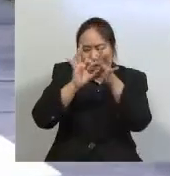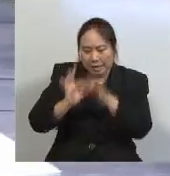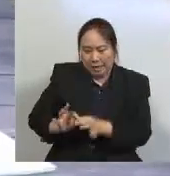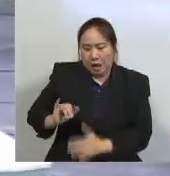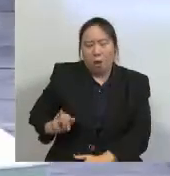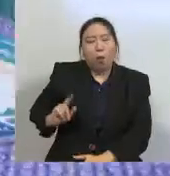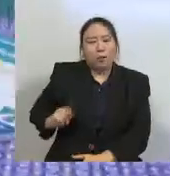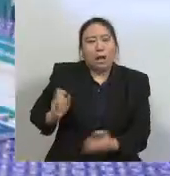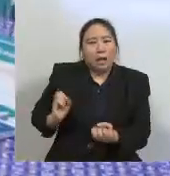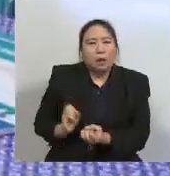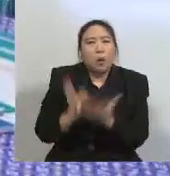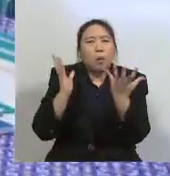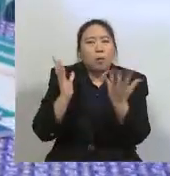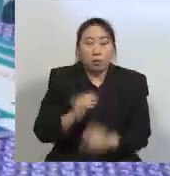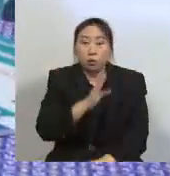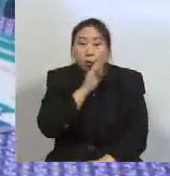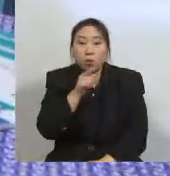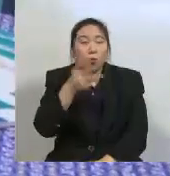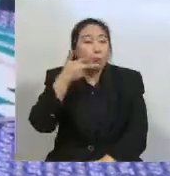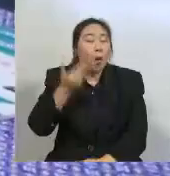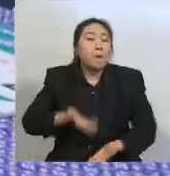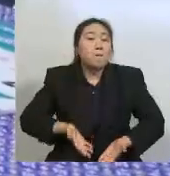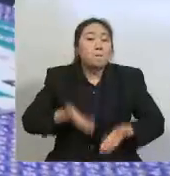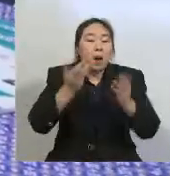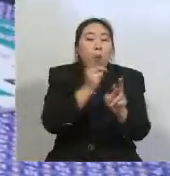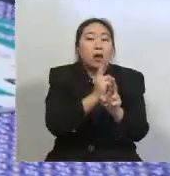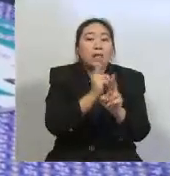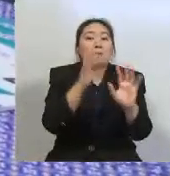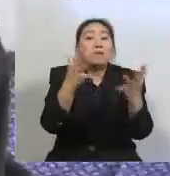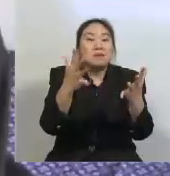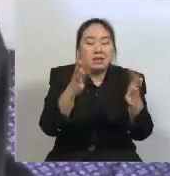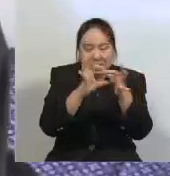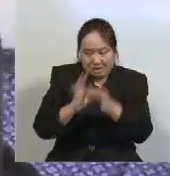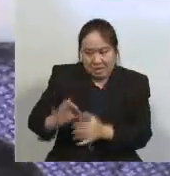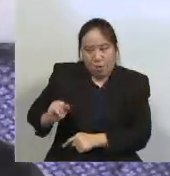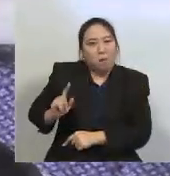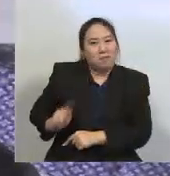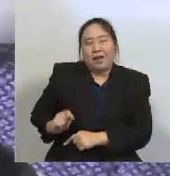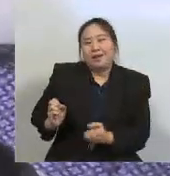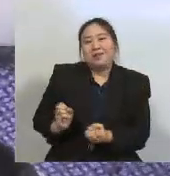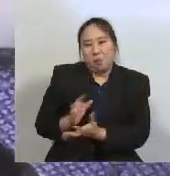ล้วเนี่ยการที่ไม่รักษาเบาหวานเนี่ยเป็นทำให้ไตวายยาเบาหวานไม่ได้ทำให้ไตวายโดยตรงนะคะ